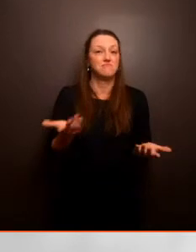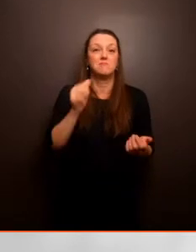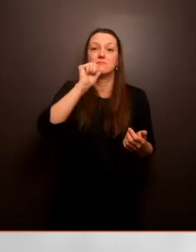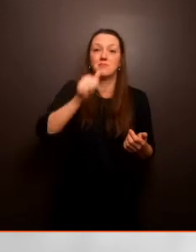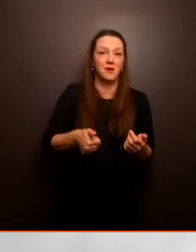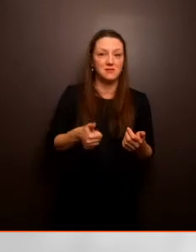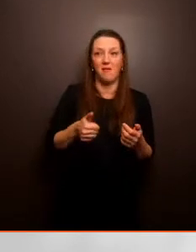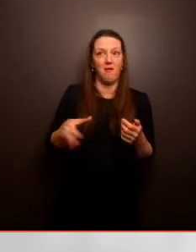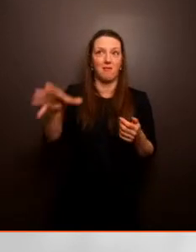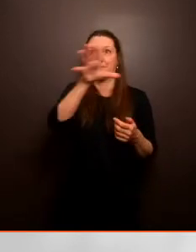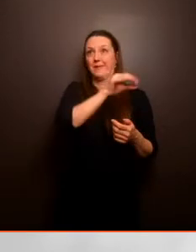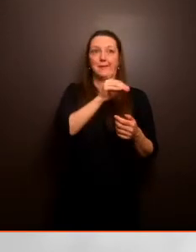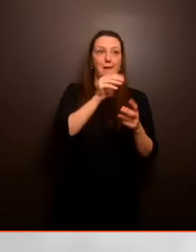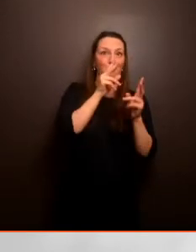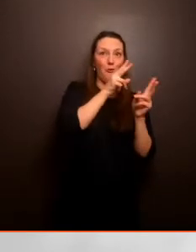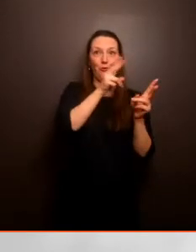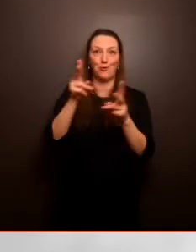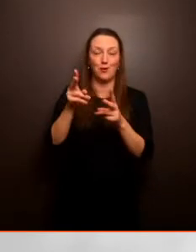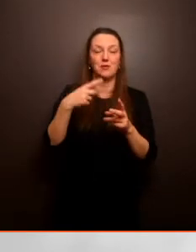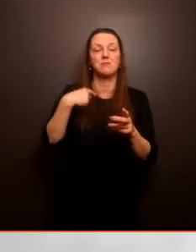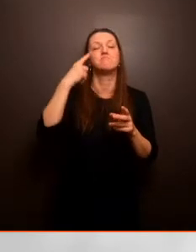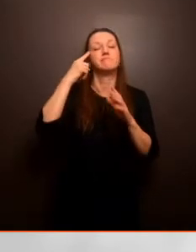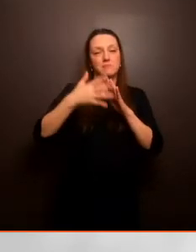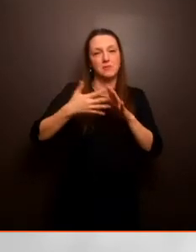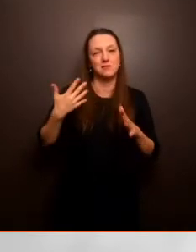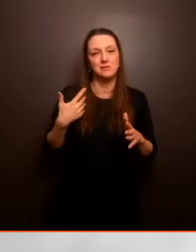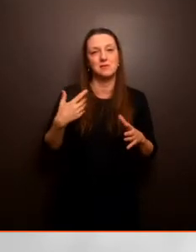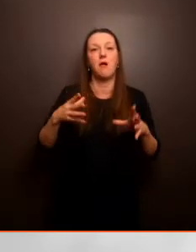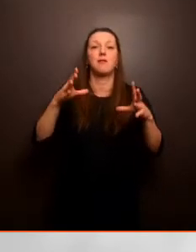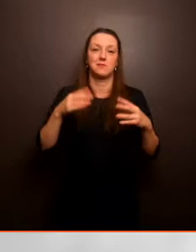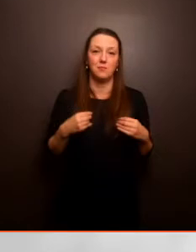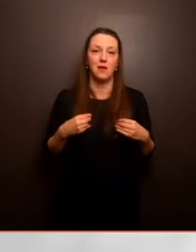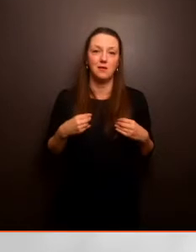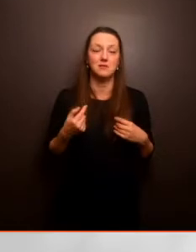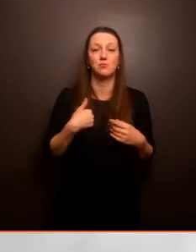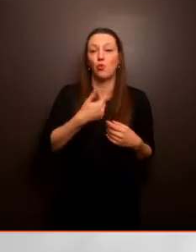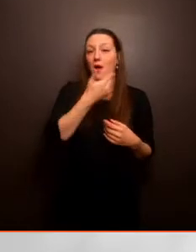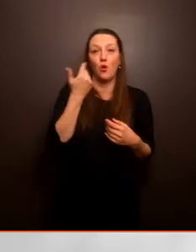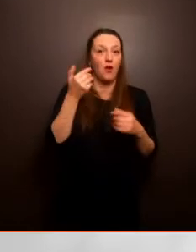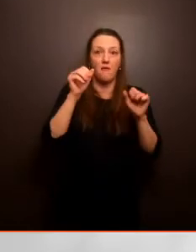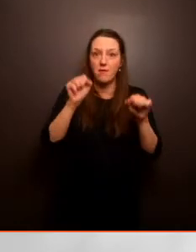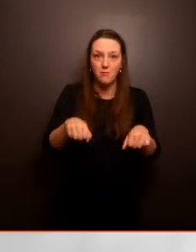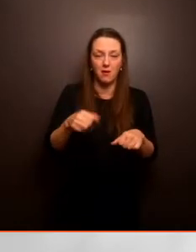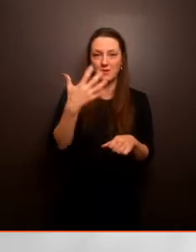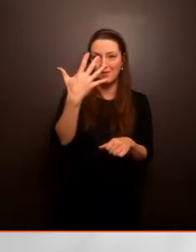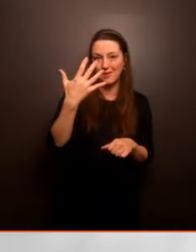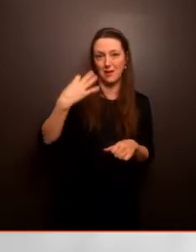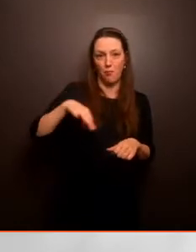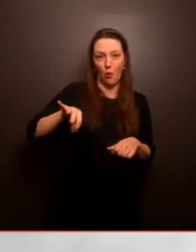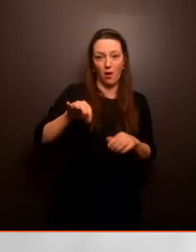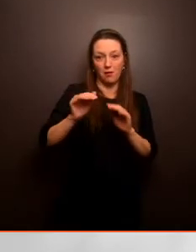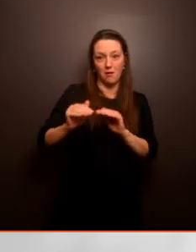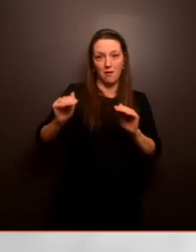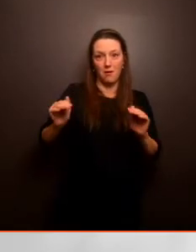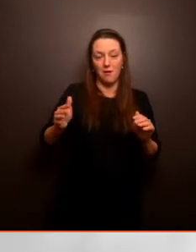kõike kontrollida. Aksepteerisin seda, et mul ei ole võimalik oma viite poega, kes on koos minuga kodukontoris